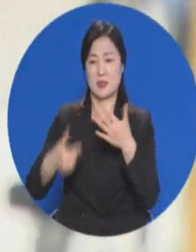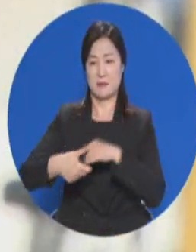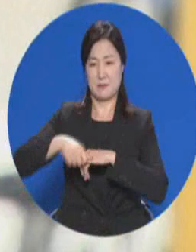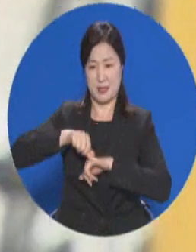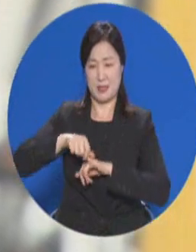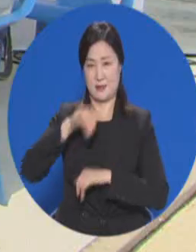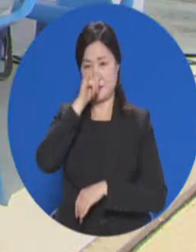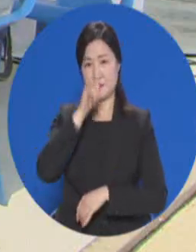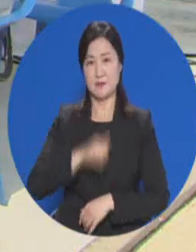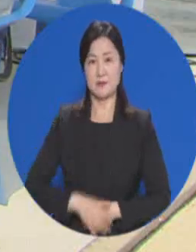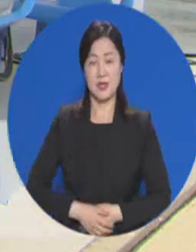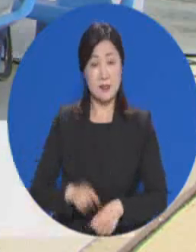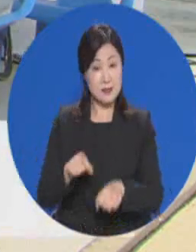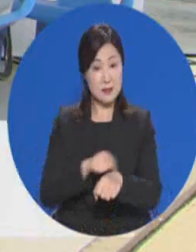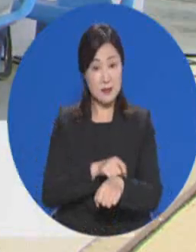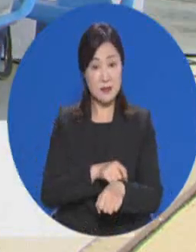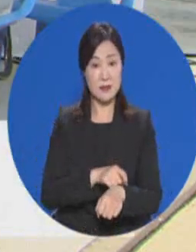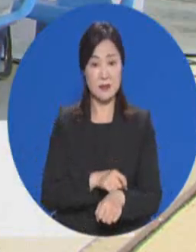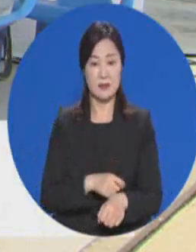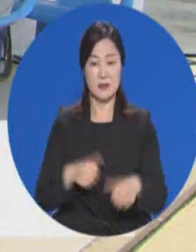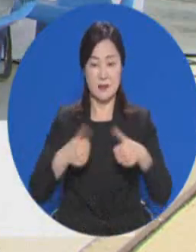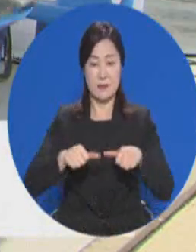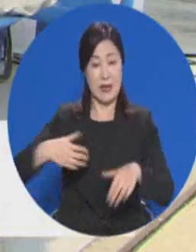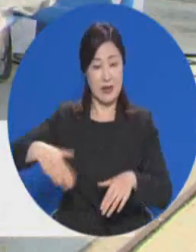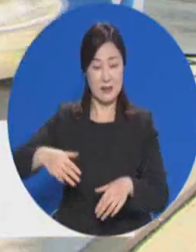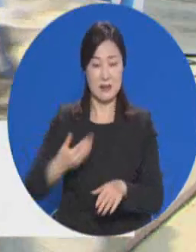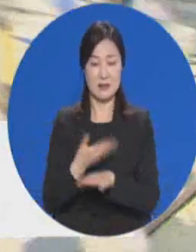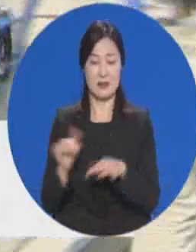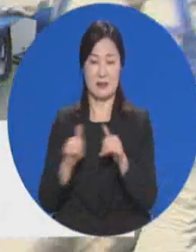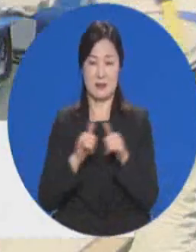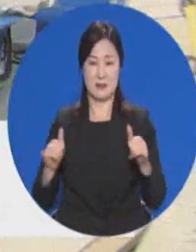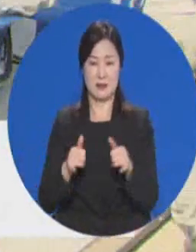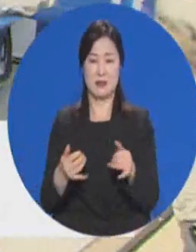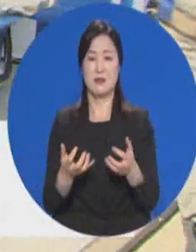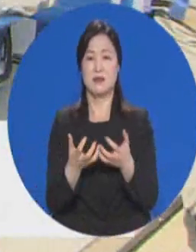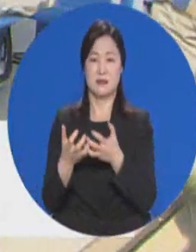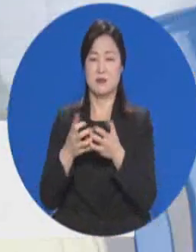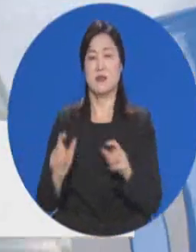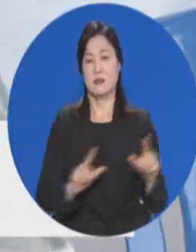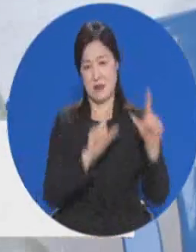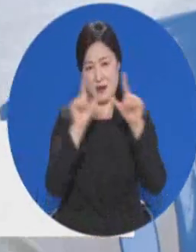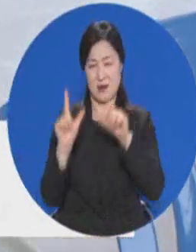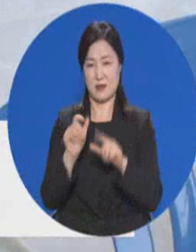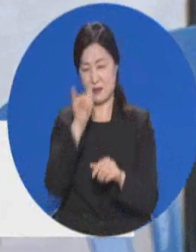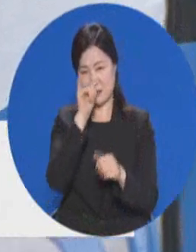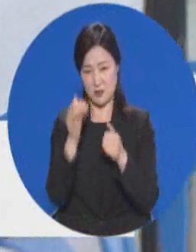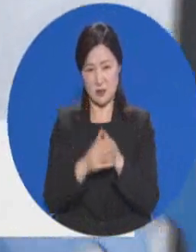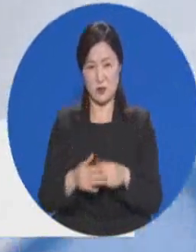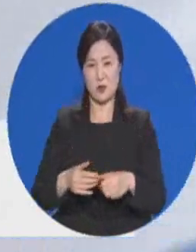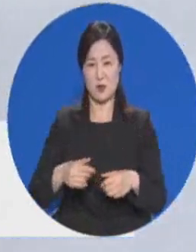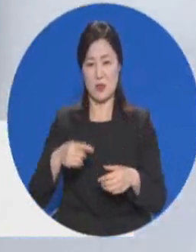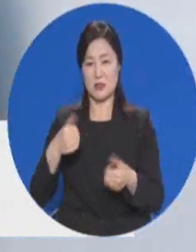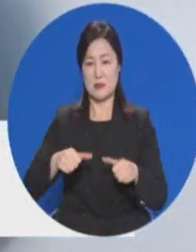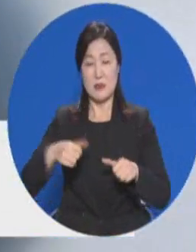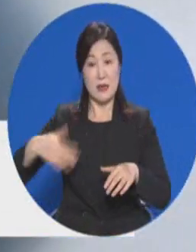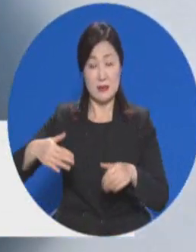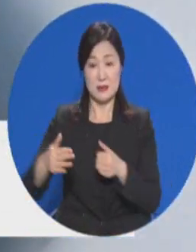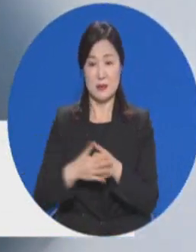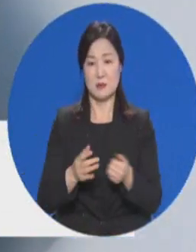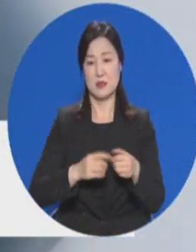불가피합니다. 특히 미등록 외국인들은 주로 집단 생활을 하는 데다 신분상의 문제로